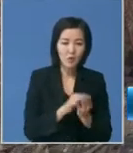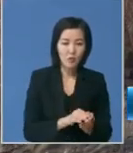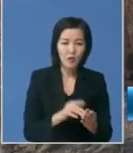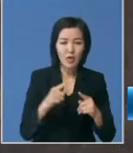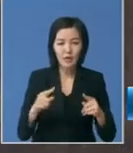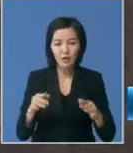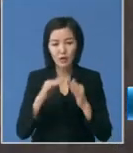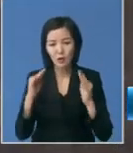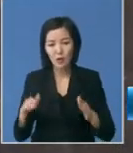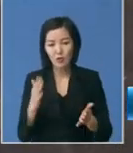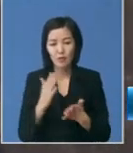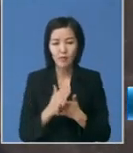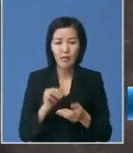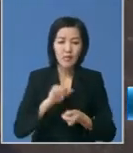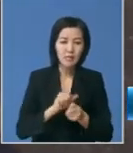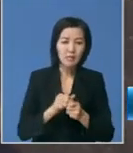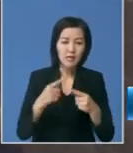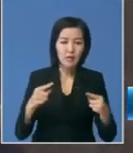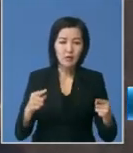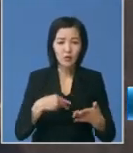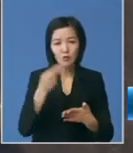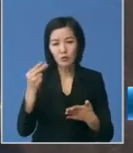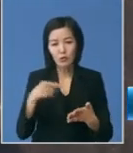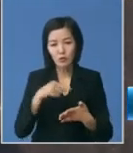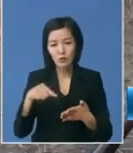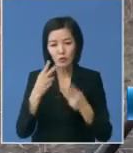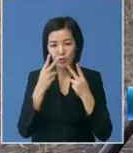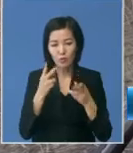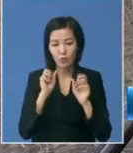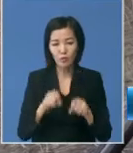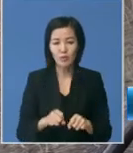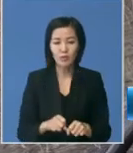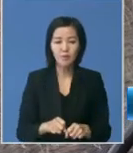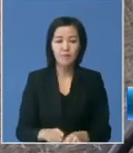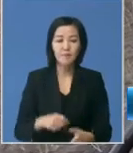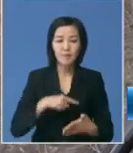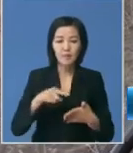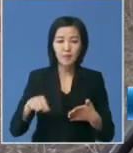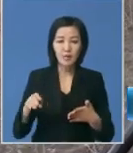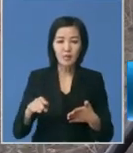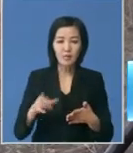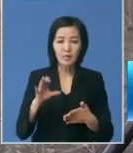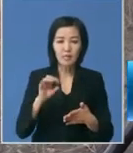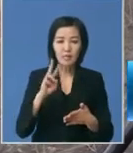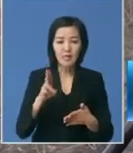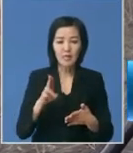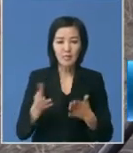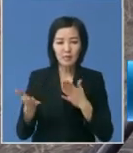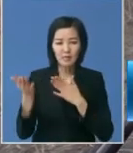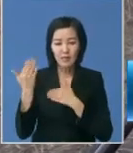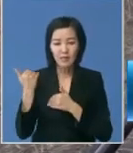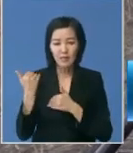қатар осы жерден тас бетіндегі түрлі таңбаларды да көруге болады. Таңба деген ол сол кездегі сақ тайпаларынан бастап